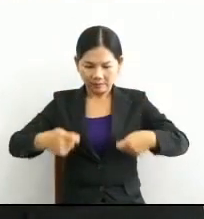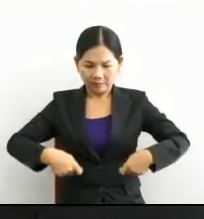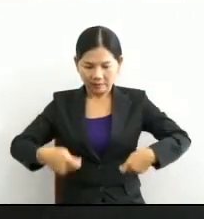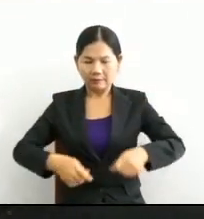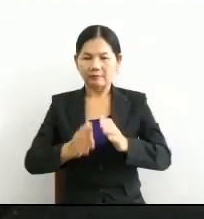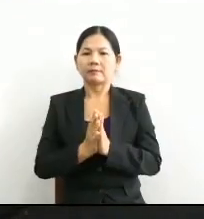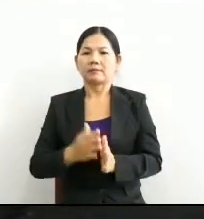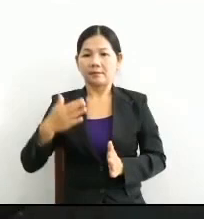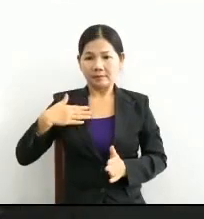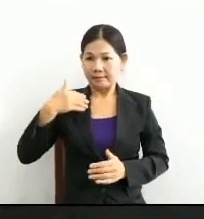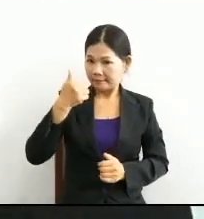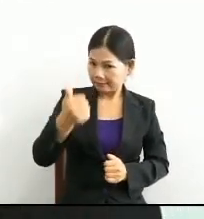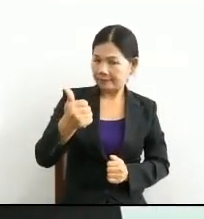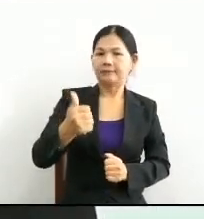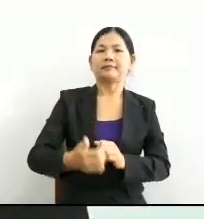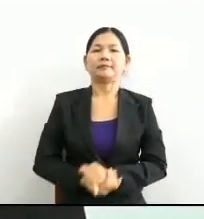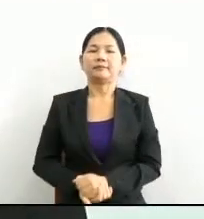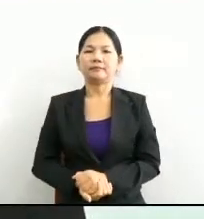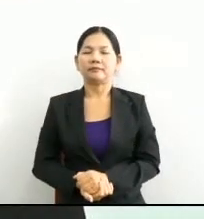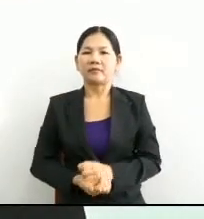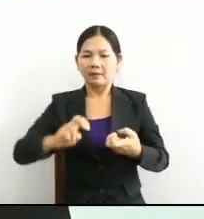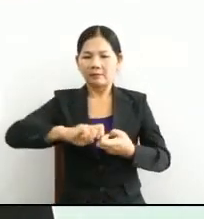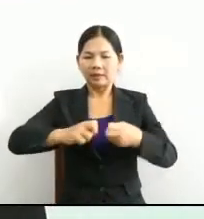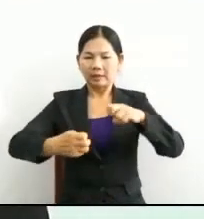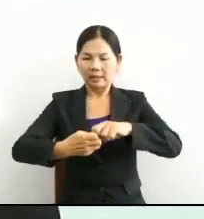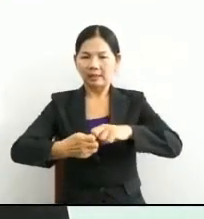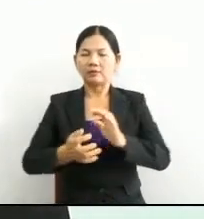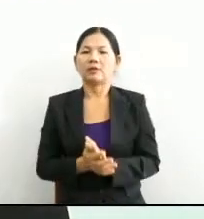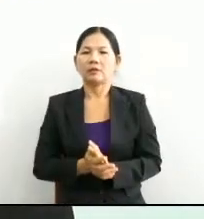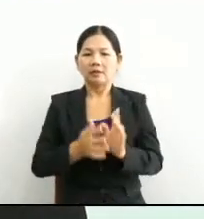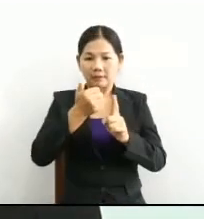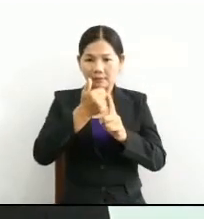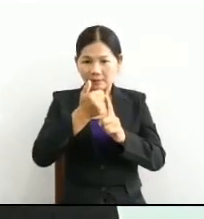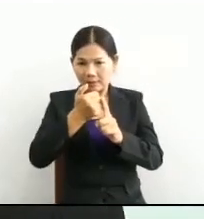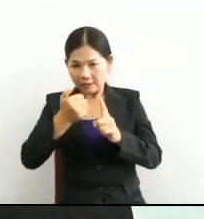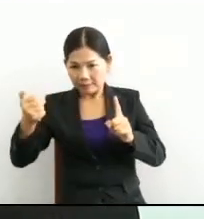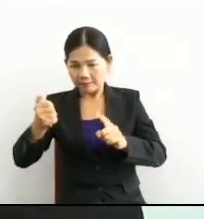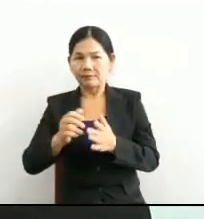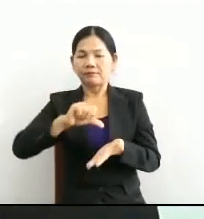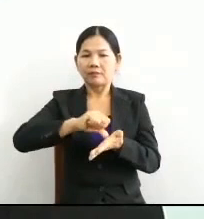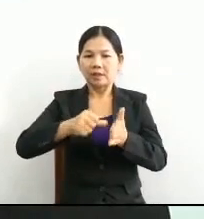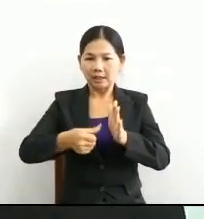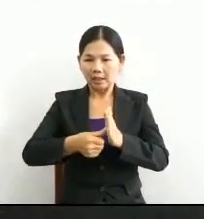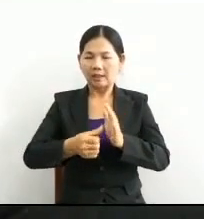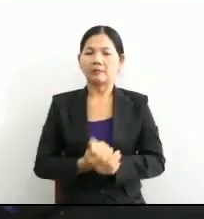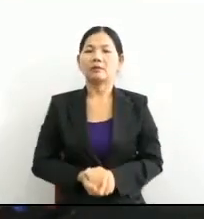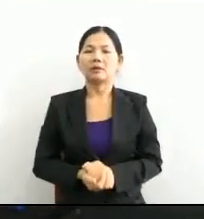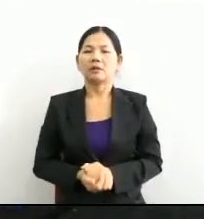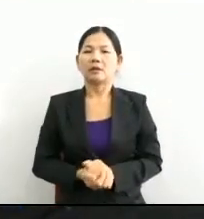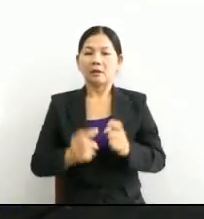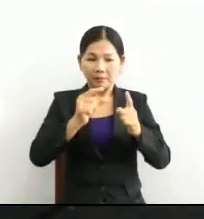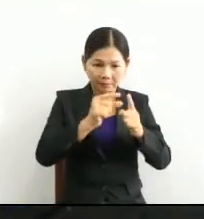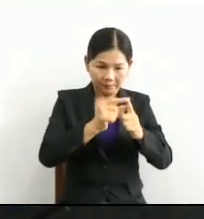cái đấy sốc sập bài có nhà hà thả bị chì niếm miến này thà